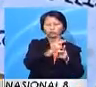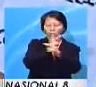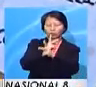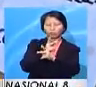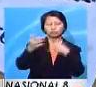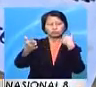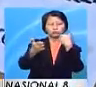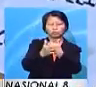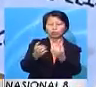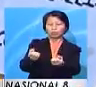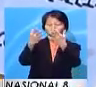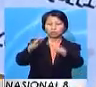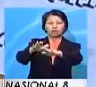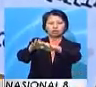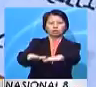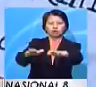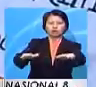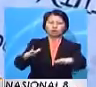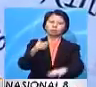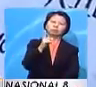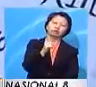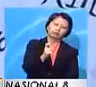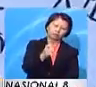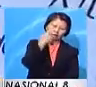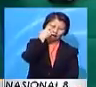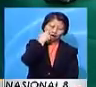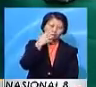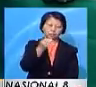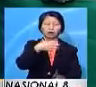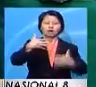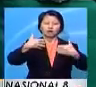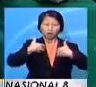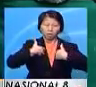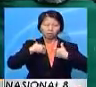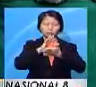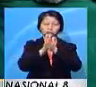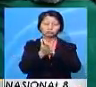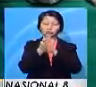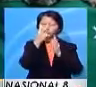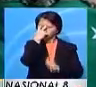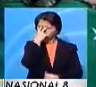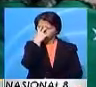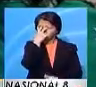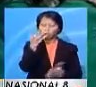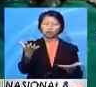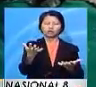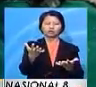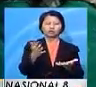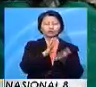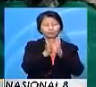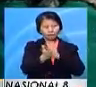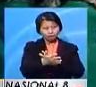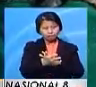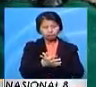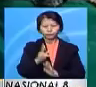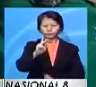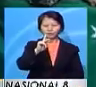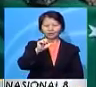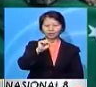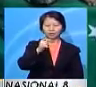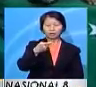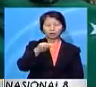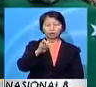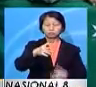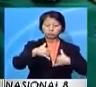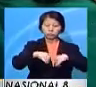sehingga ramai kanak-kanak menjadi mangsa, malah ada yang menjadi buta. Berikutan itu, Kashmir